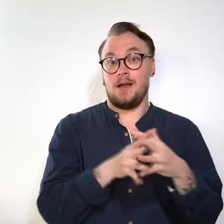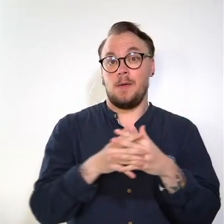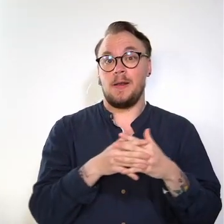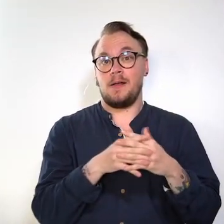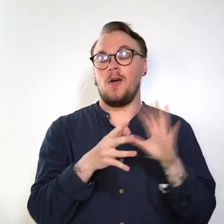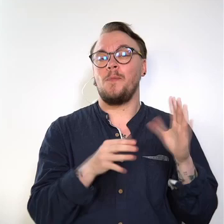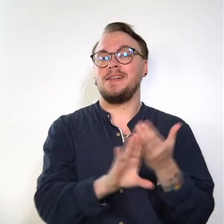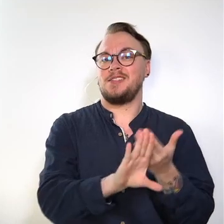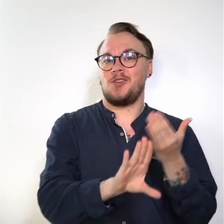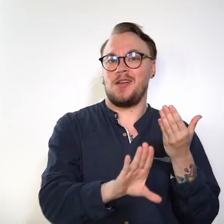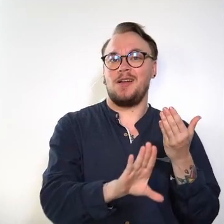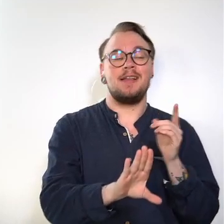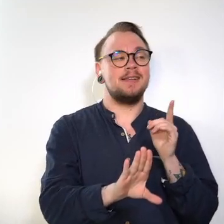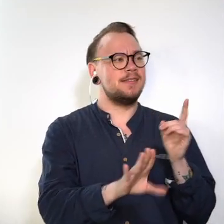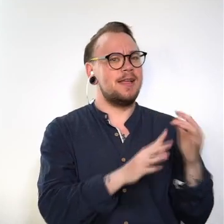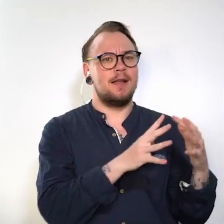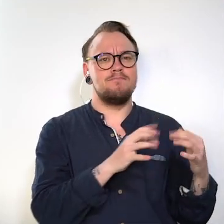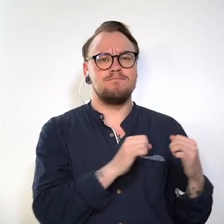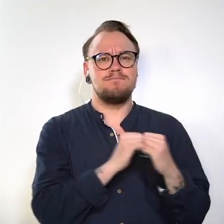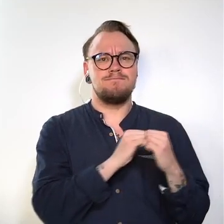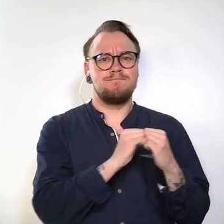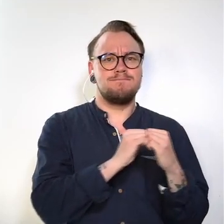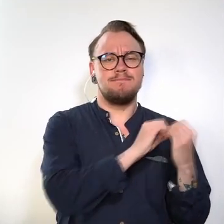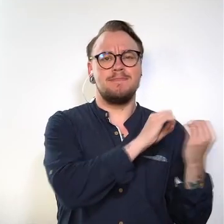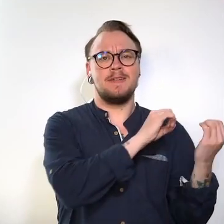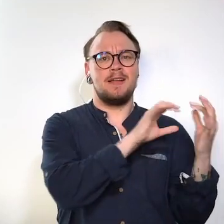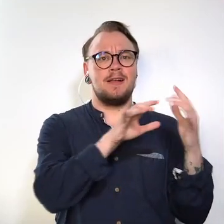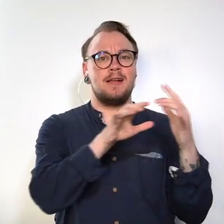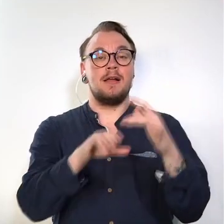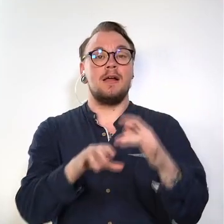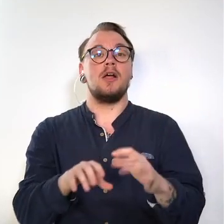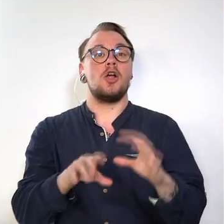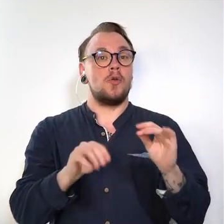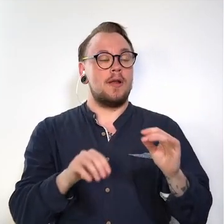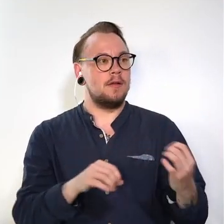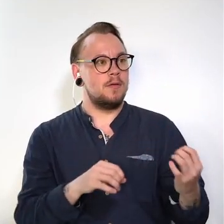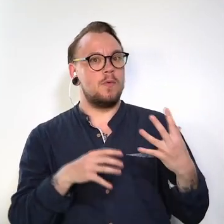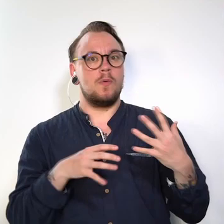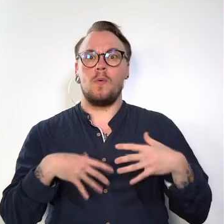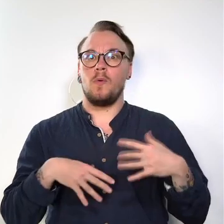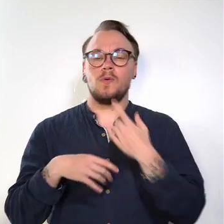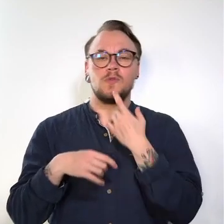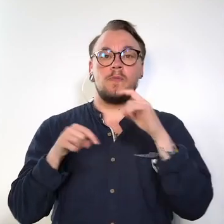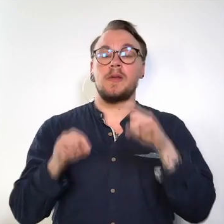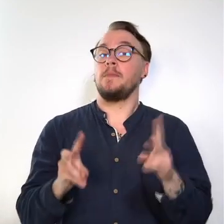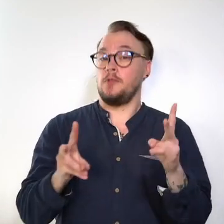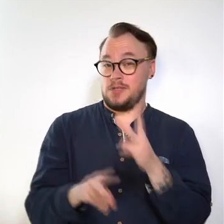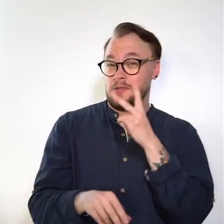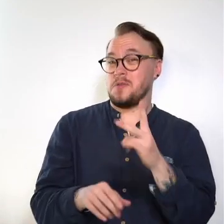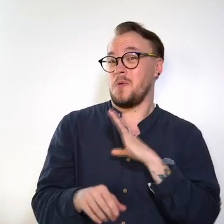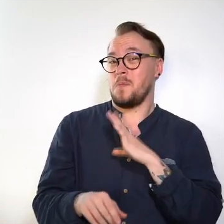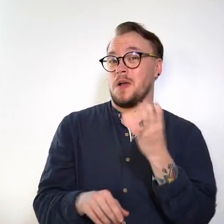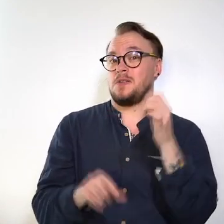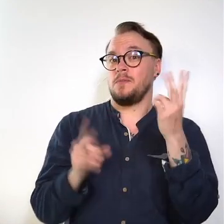Yhdysvaltalaiseen historiaan ja siihen siellä käytyyn kamppailuun, joka sitten on toisaalta inspiroinut ja toisaalta osoittanut, että se muutos on mahdollista täällä. Nyt